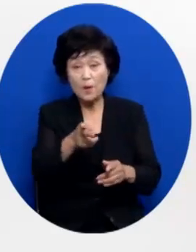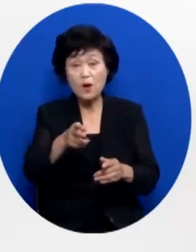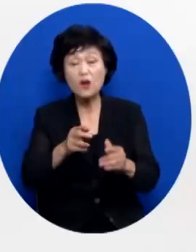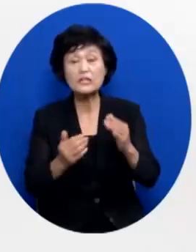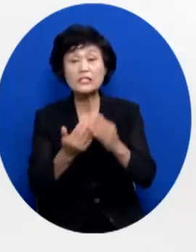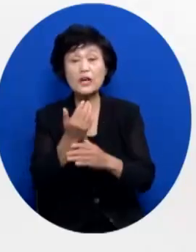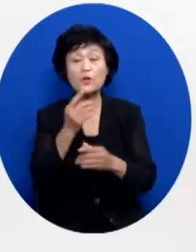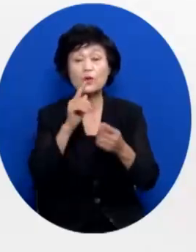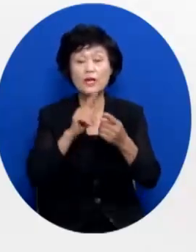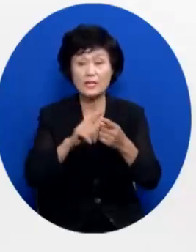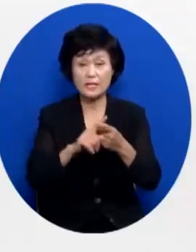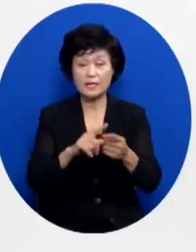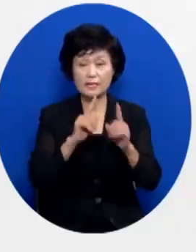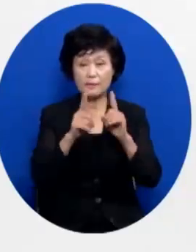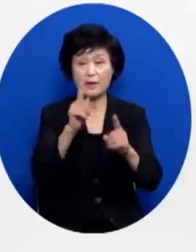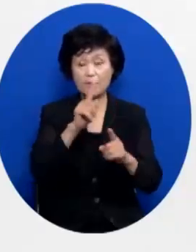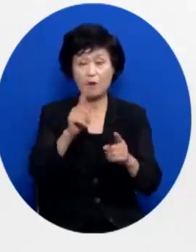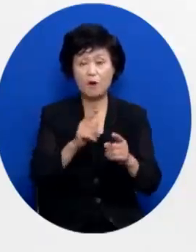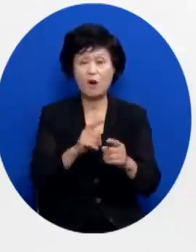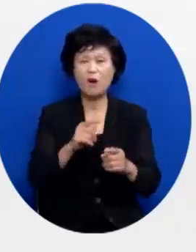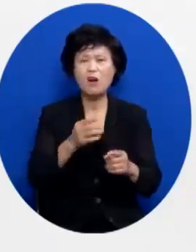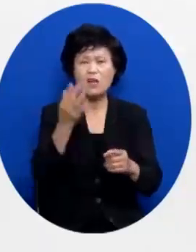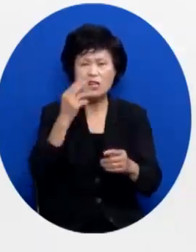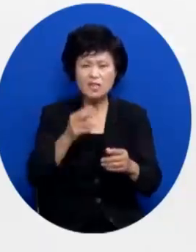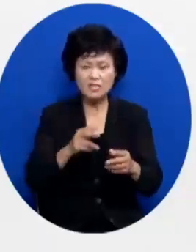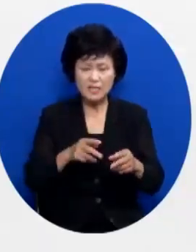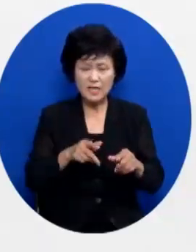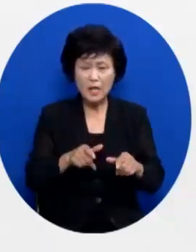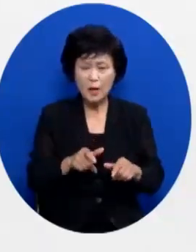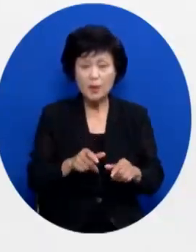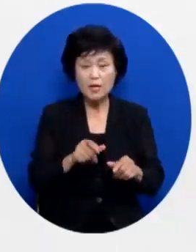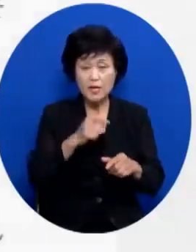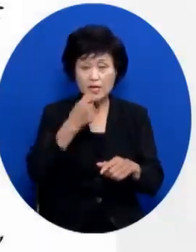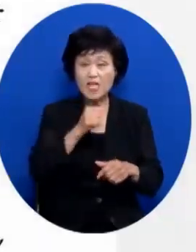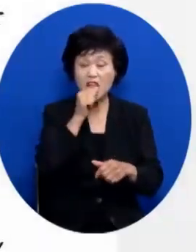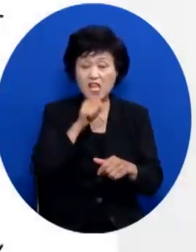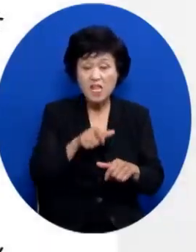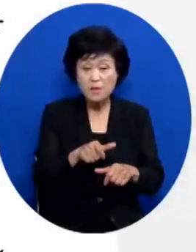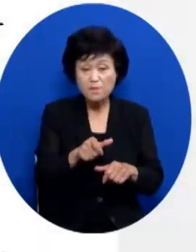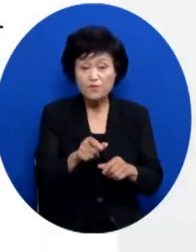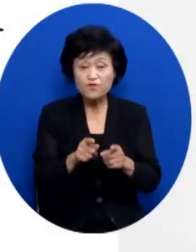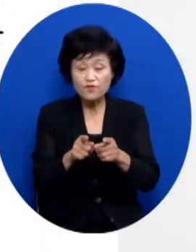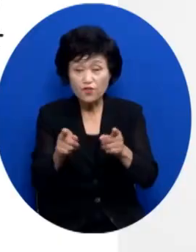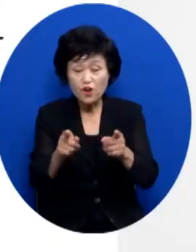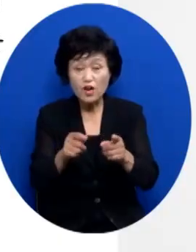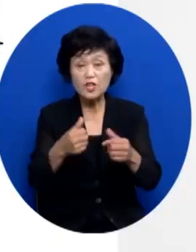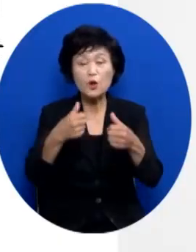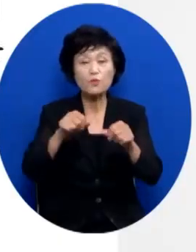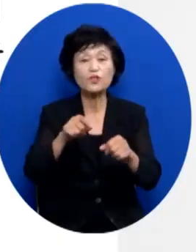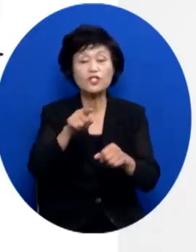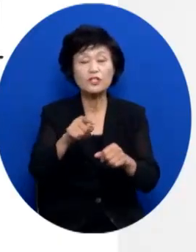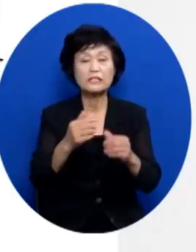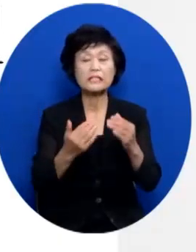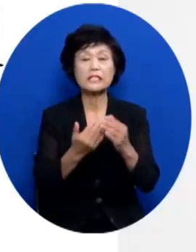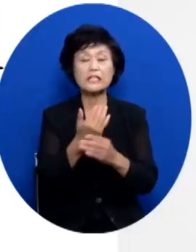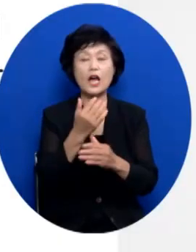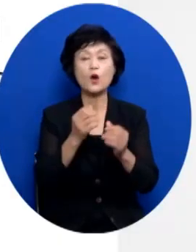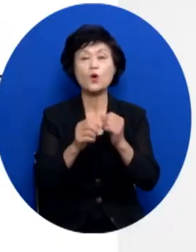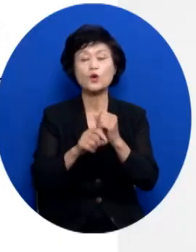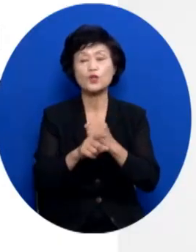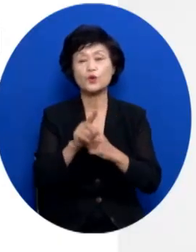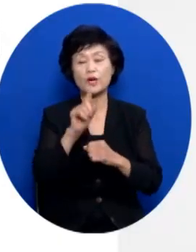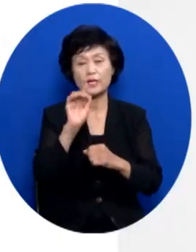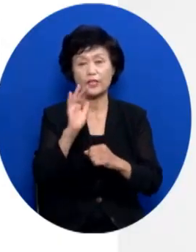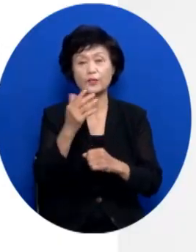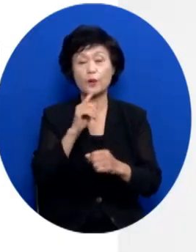사고조사위는 분기기의 턱레일이 부식 피로에 의해 선행열차 운행 중 부러진 것이 사고의 직접적인 원인이라고 밝혔습니다.